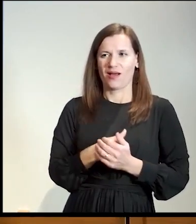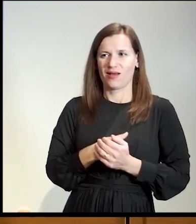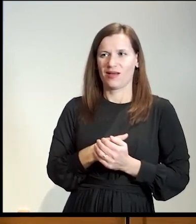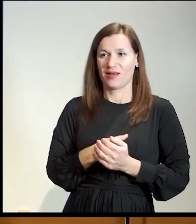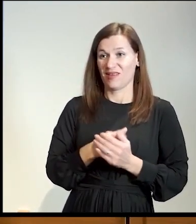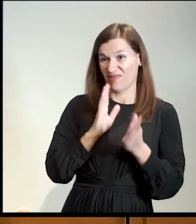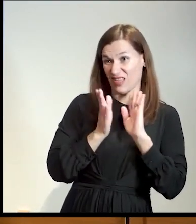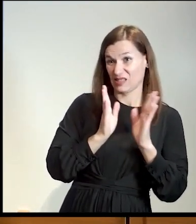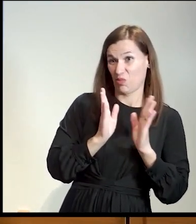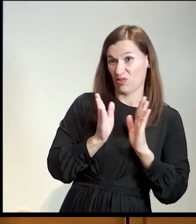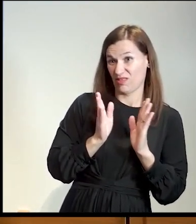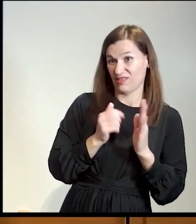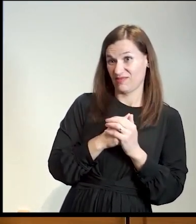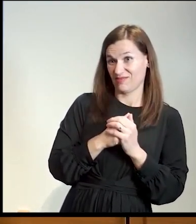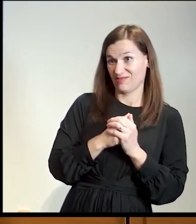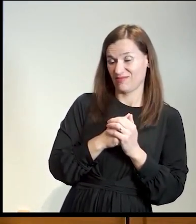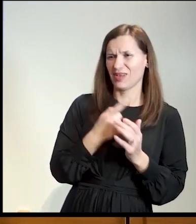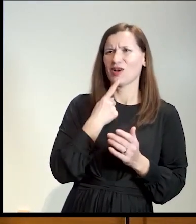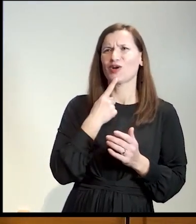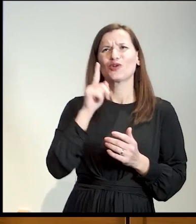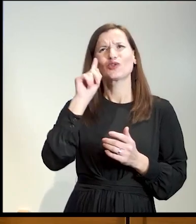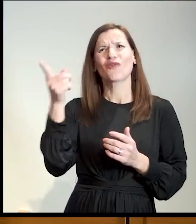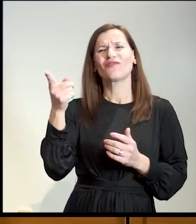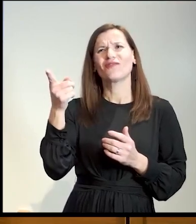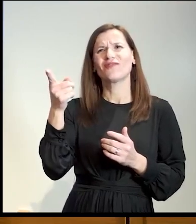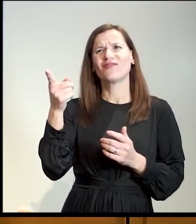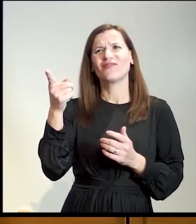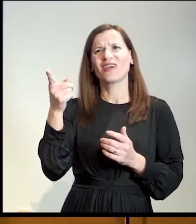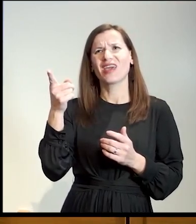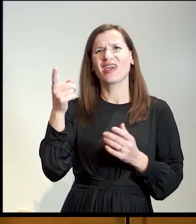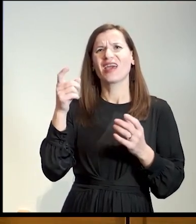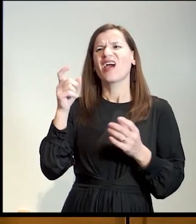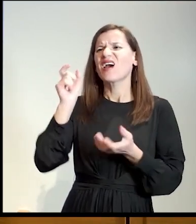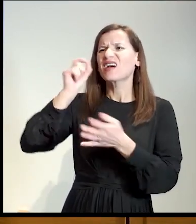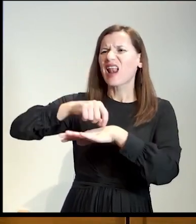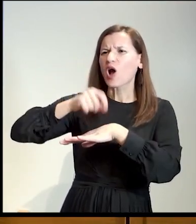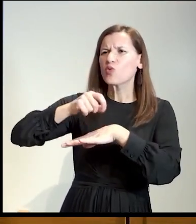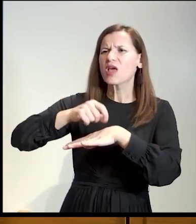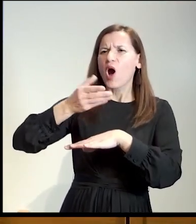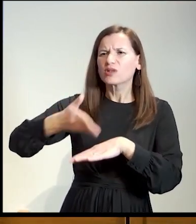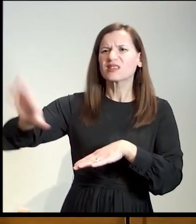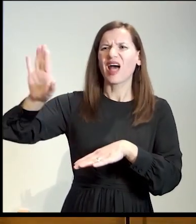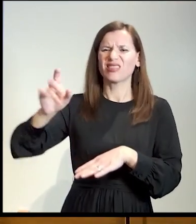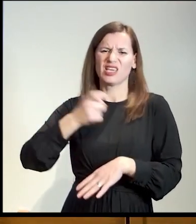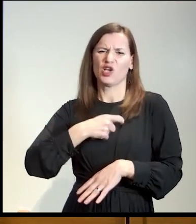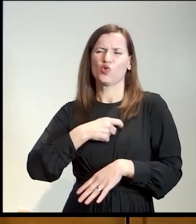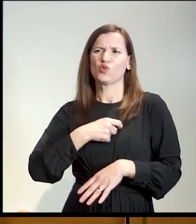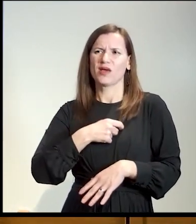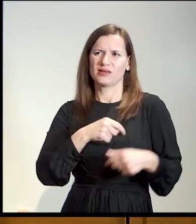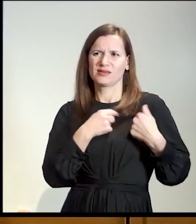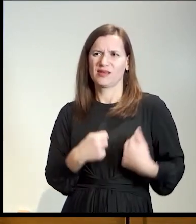Facebook? Kdo ve kragulja odgnati, ki kljuje srce od zora do